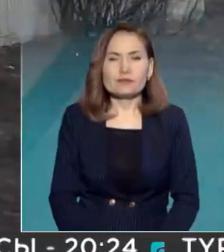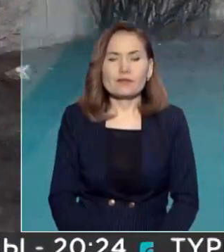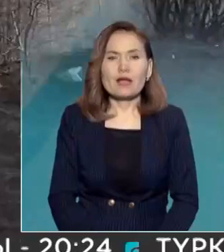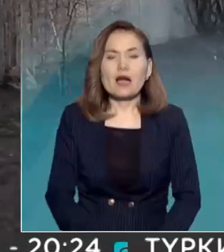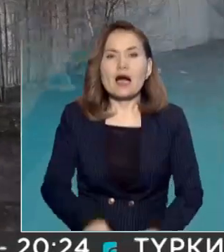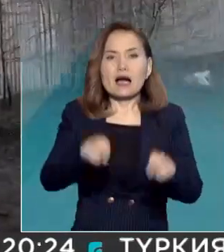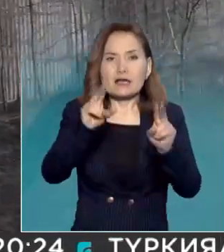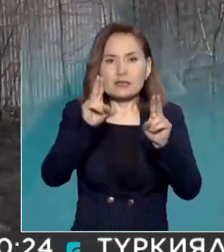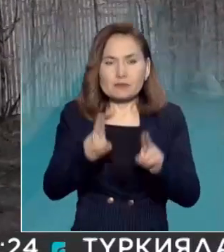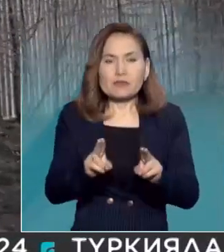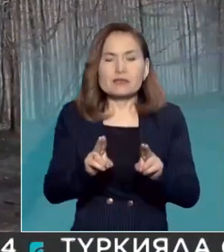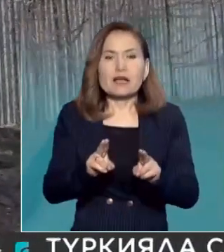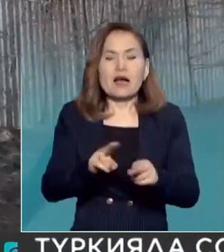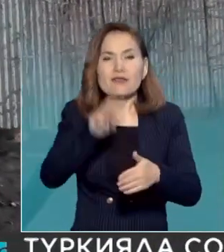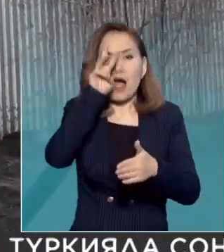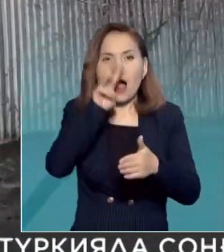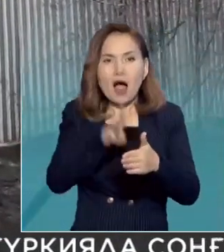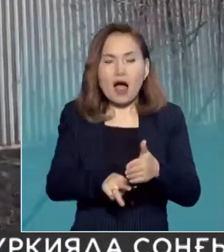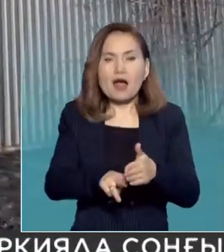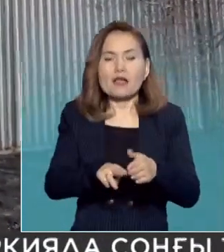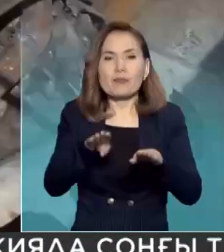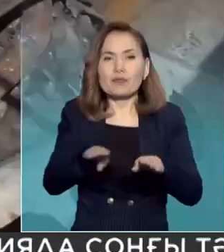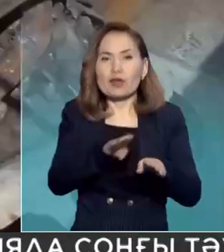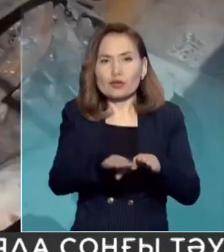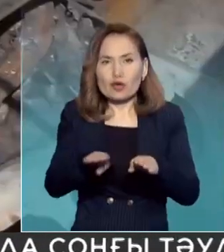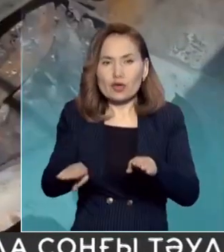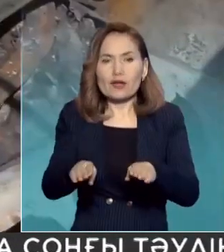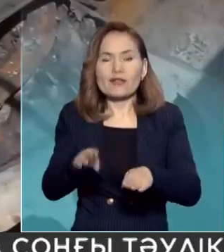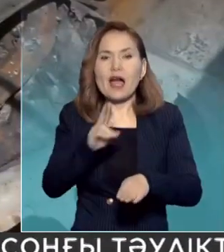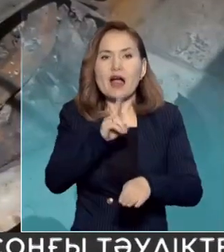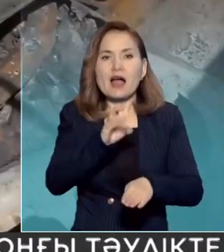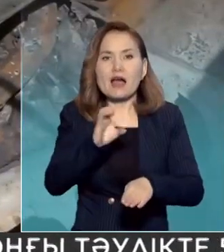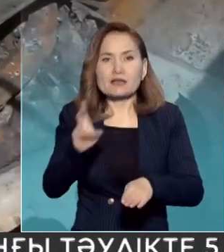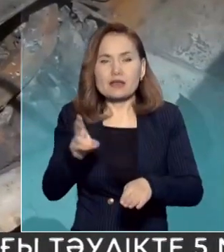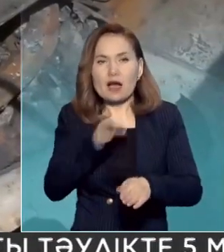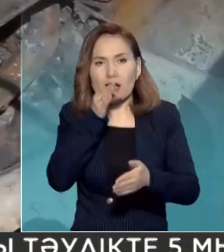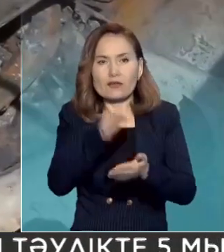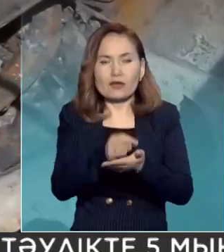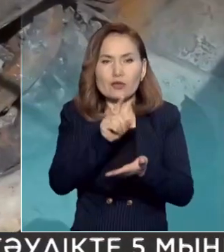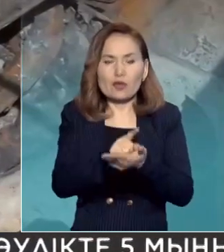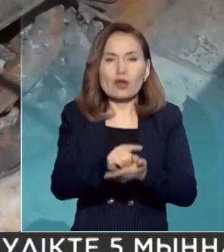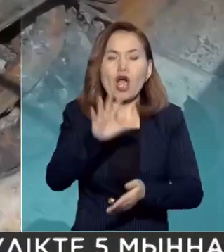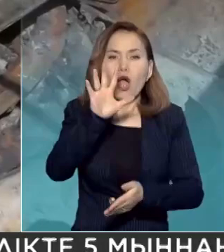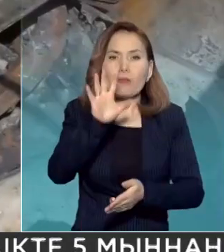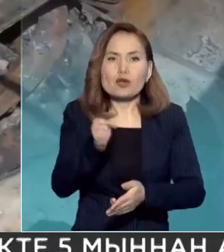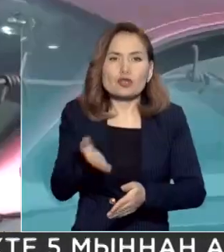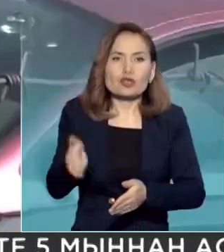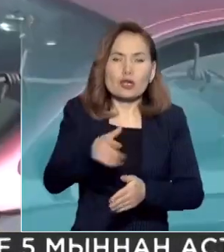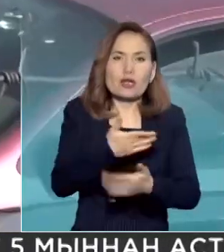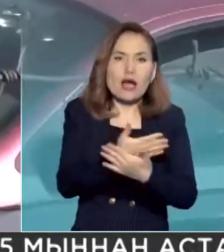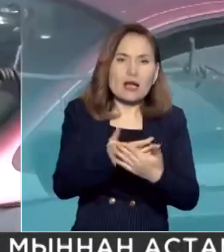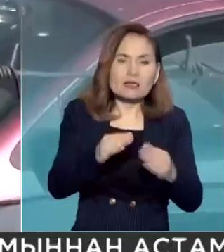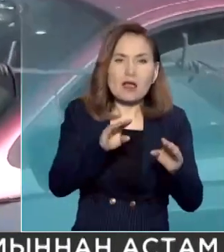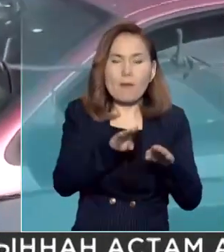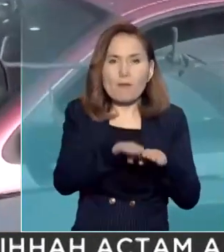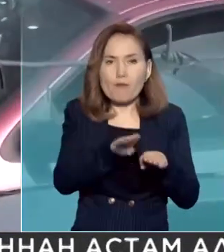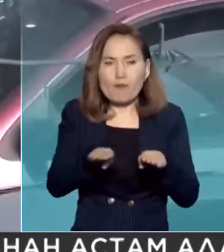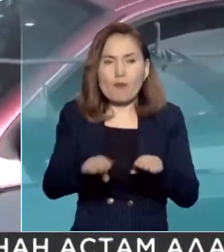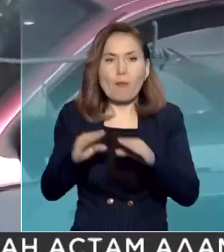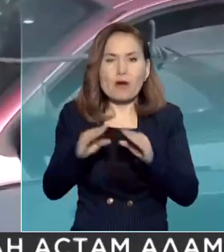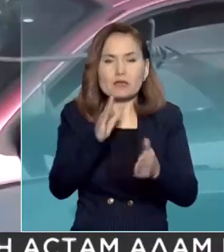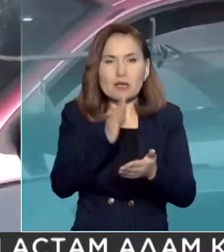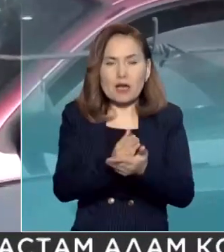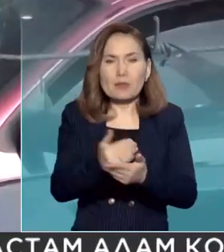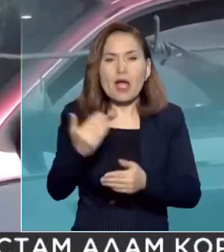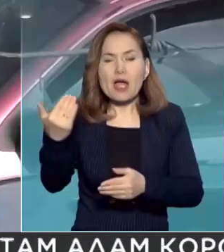Арнайы айып тұрағы қалалық тұрғын үй коммуналдық шаруашылық бөлімінің қарамағында. Қазір нысанда 500-ге жуық түрлі техника тұр. Солардың бірі